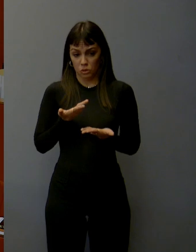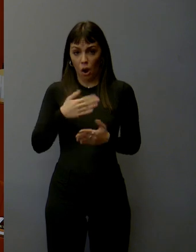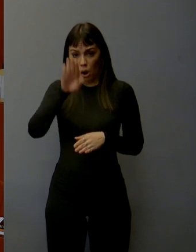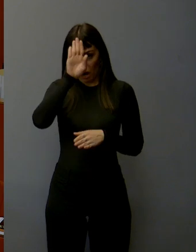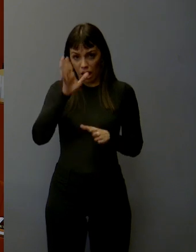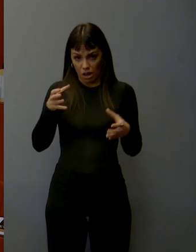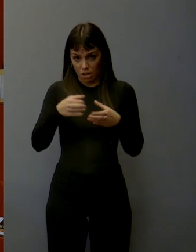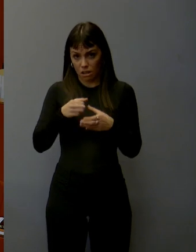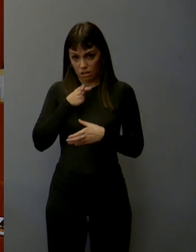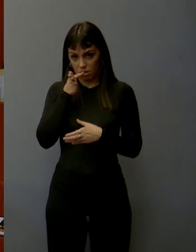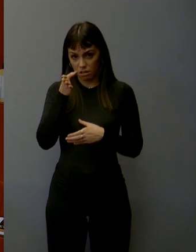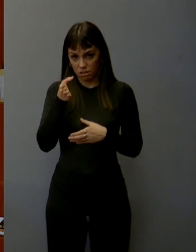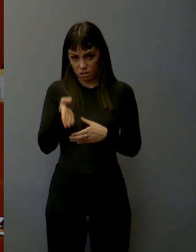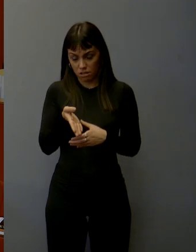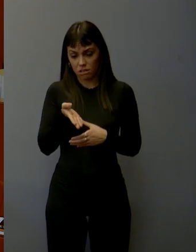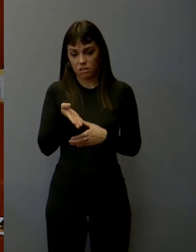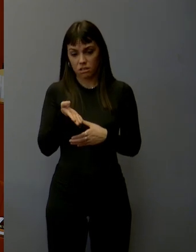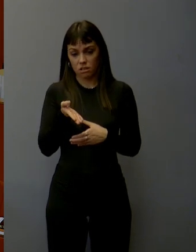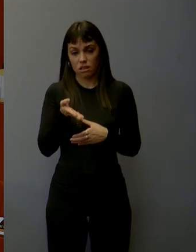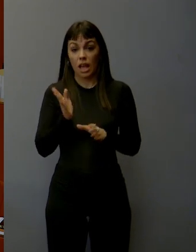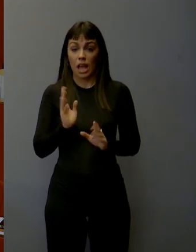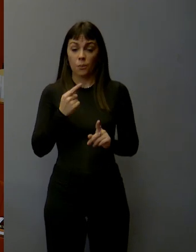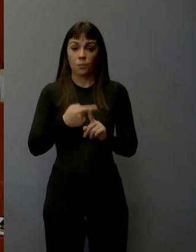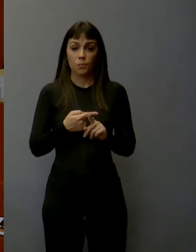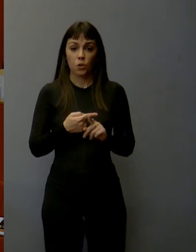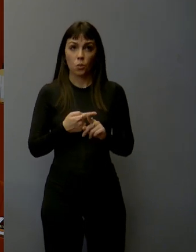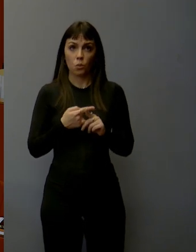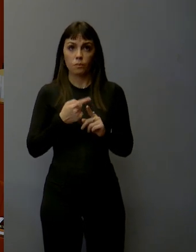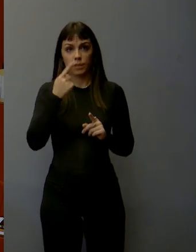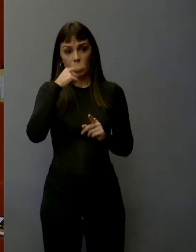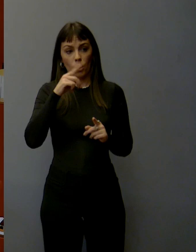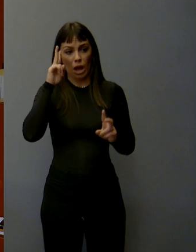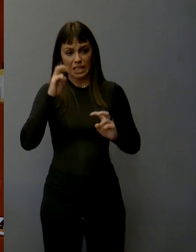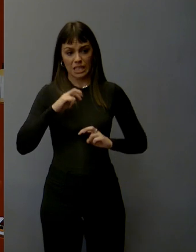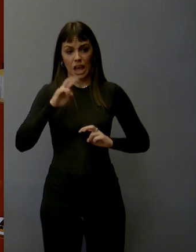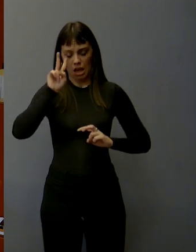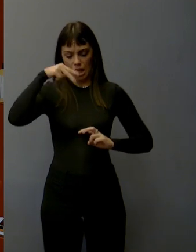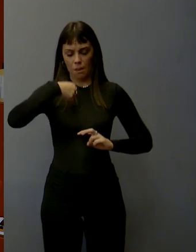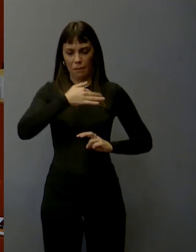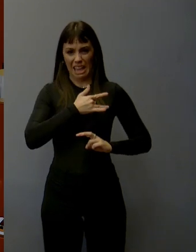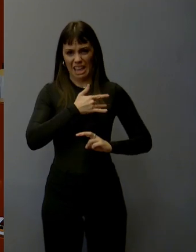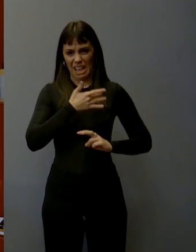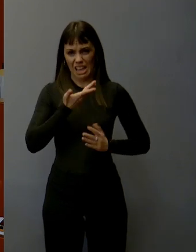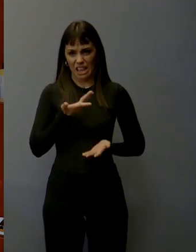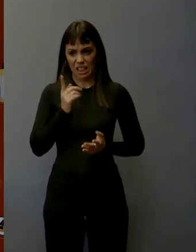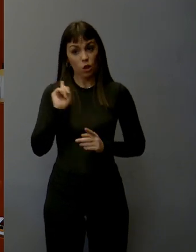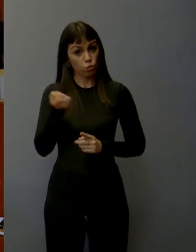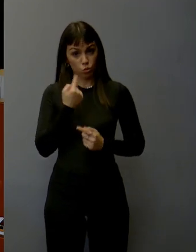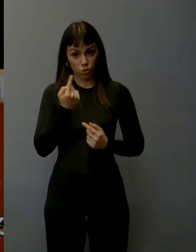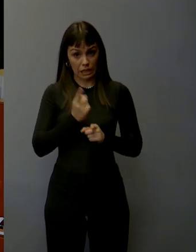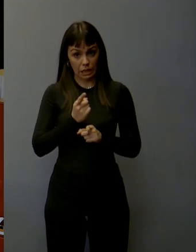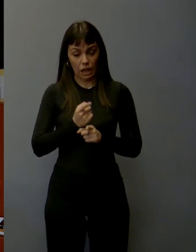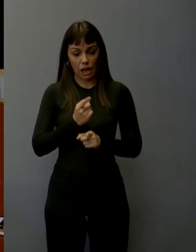e soprattutto che però un esame di coscienza che ci facciamo tutti e lo chiedo che ce lo facciamo tutti vediamo degli ordini